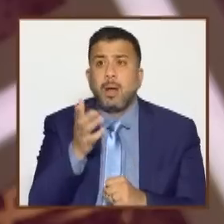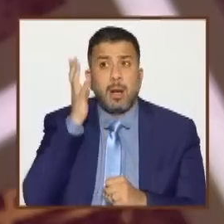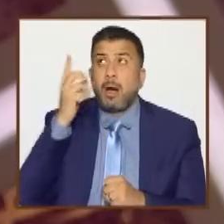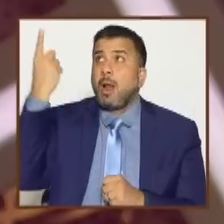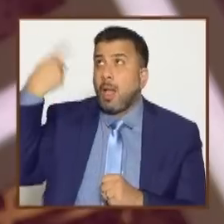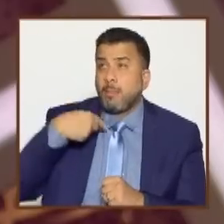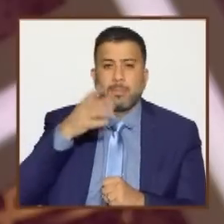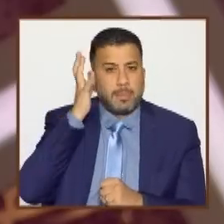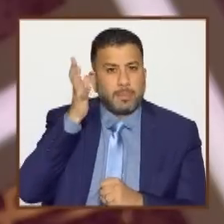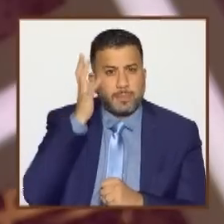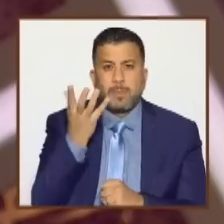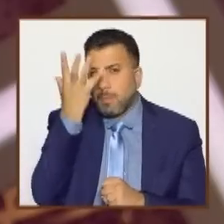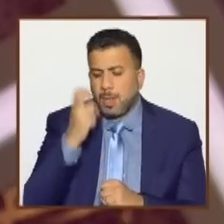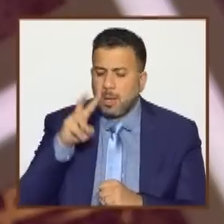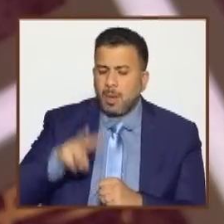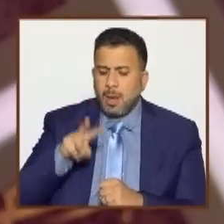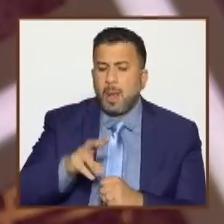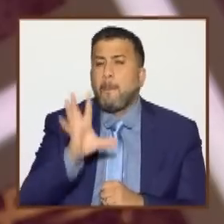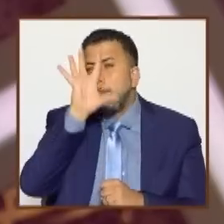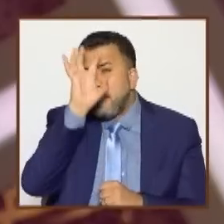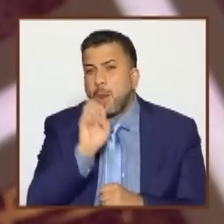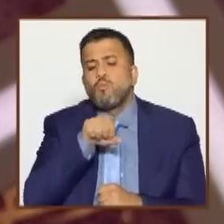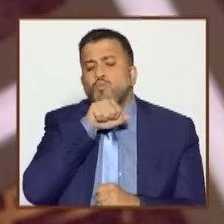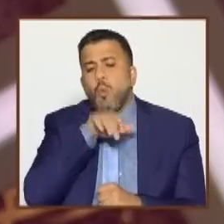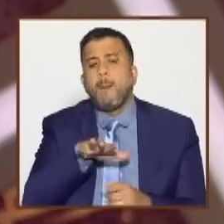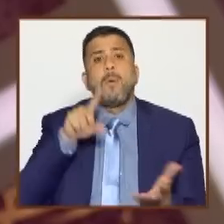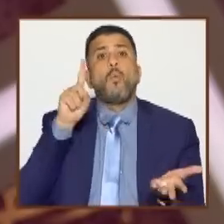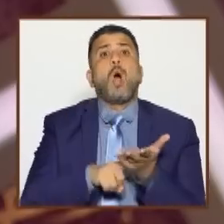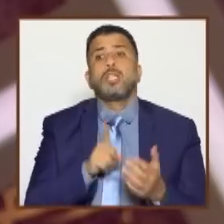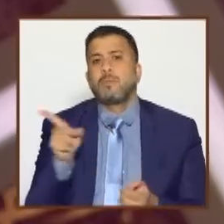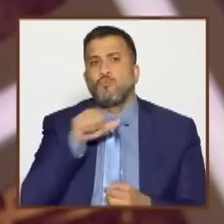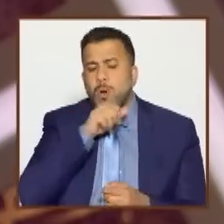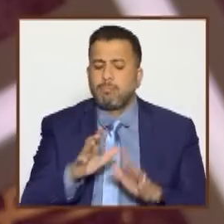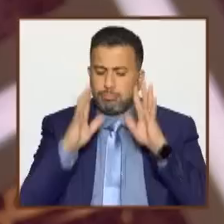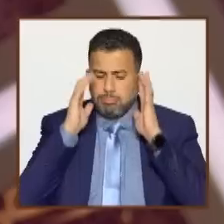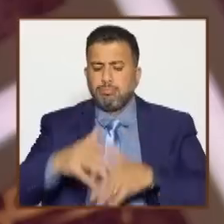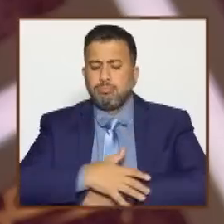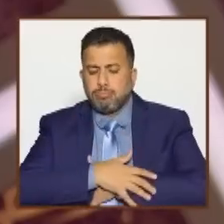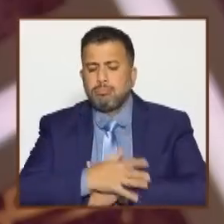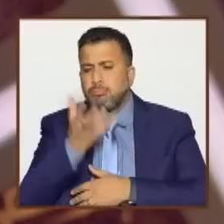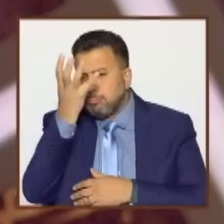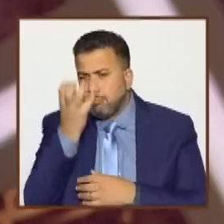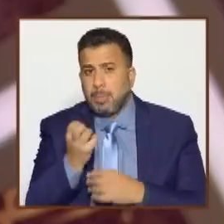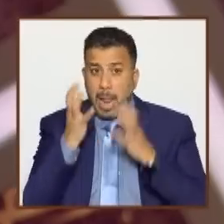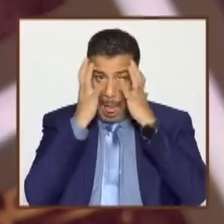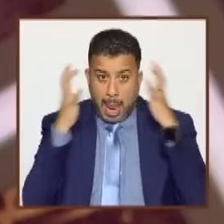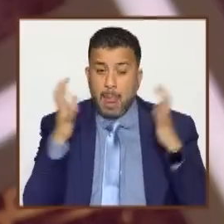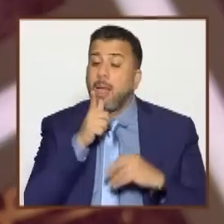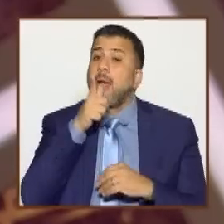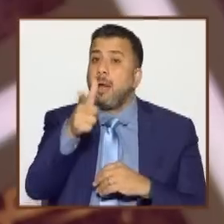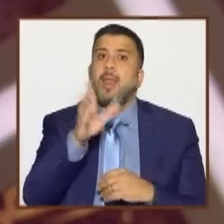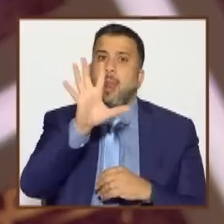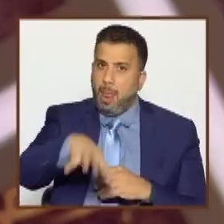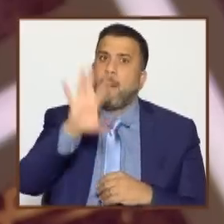قيام الليل، فكان قيام الليل واجبا على النبي صلى الله عليه وسلم، وهذا قال به جماعة من أهل العلم.